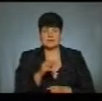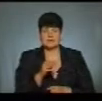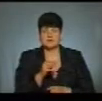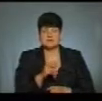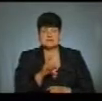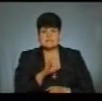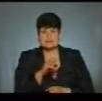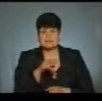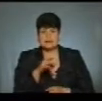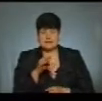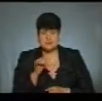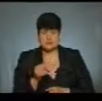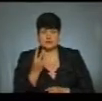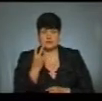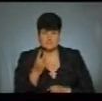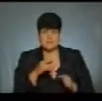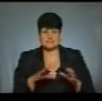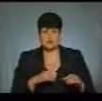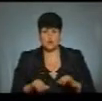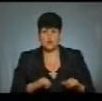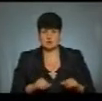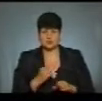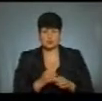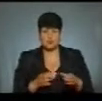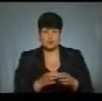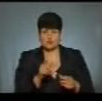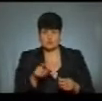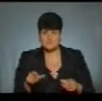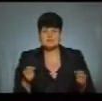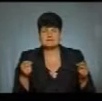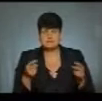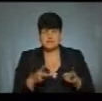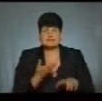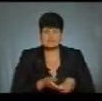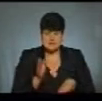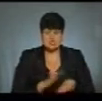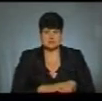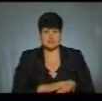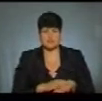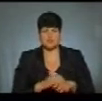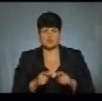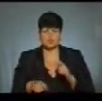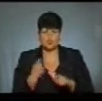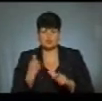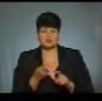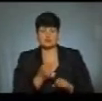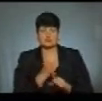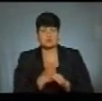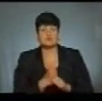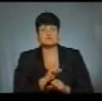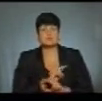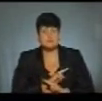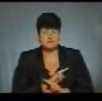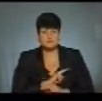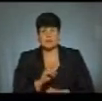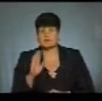статті Кримінального кодексу України – хуліганство, скоєне групою осіб, і умисне тяжке тілесне ушкодження, що спричинило смерть.